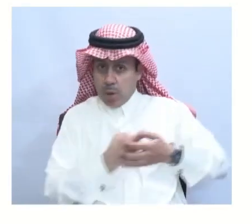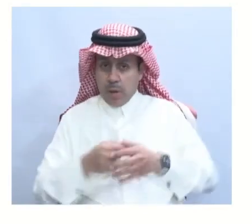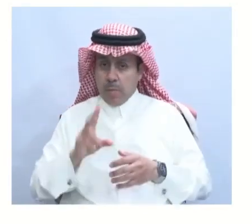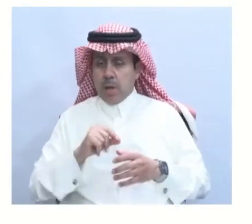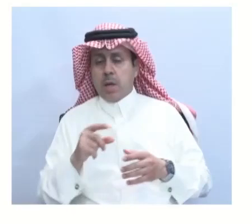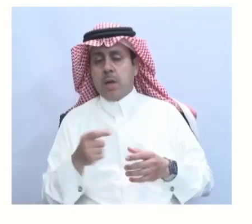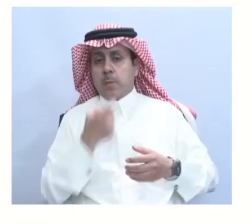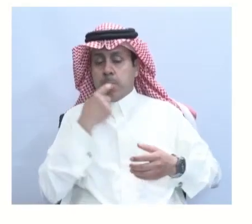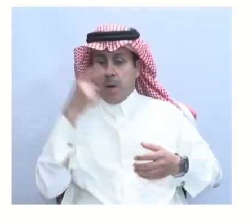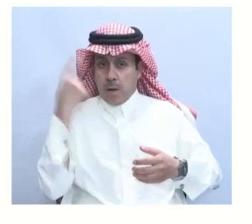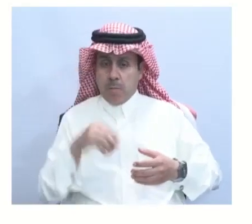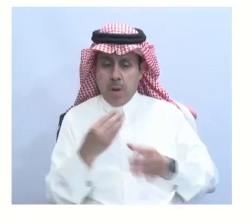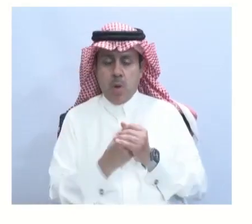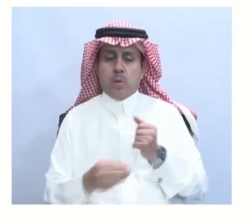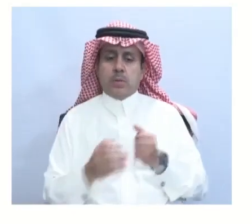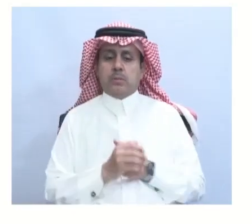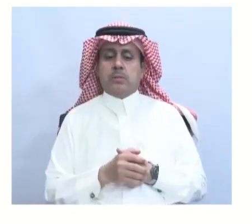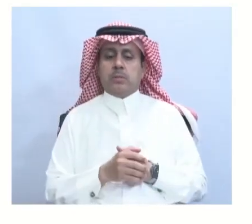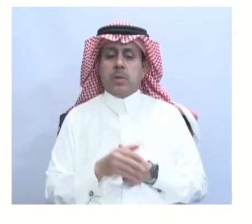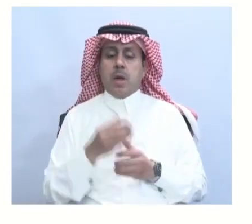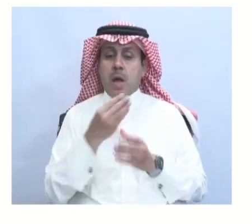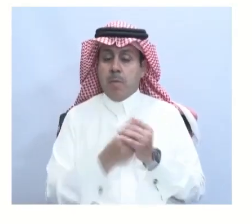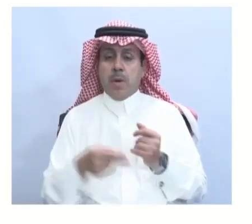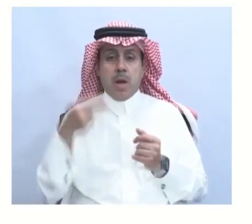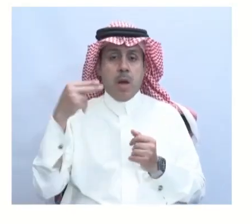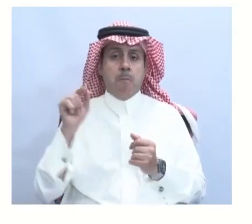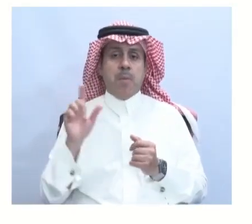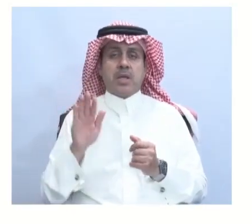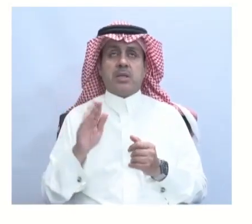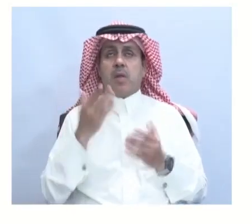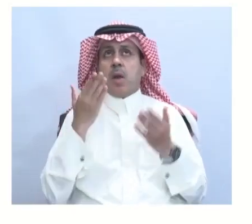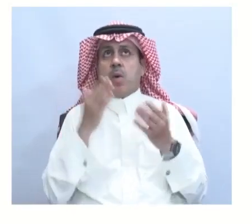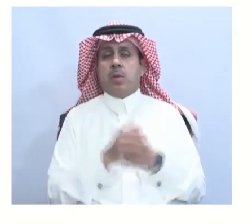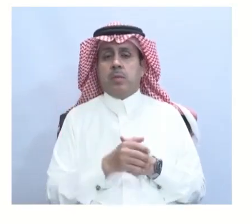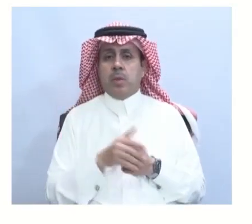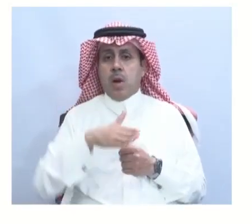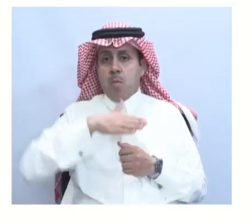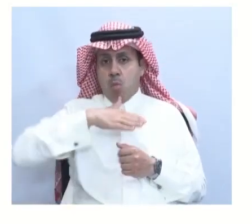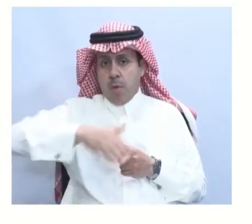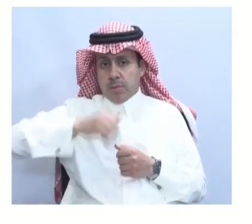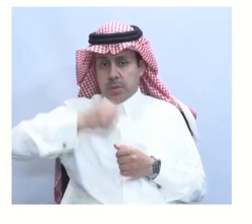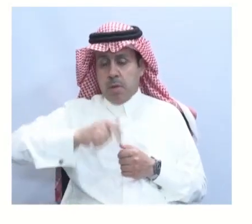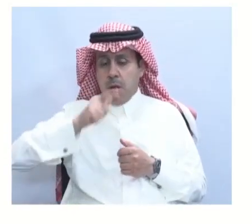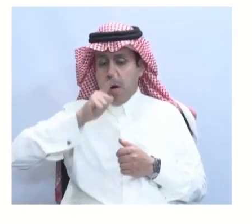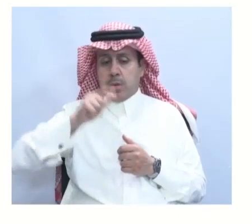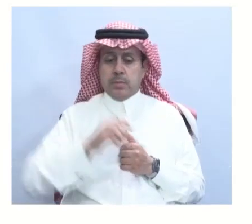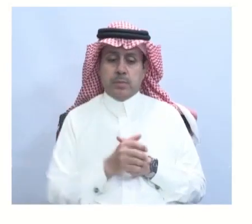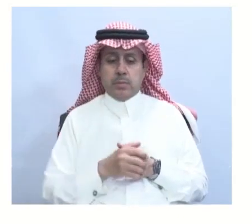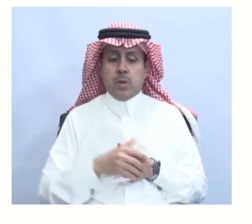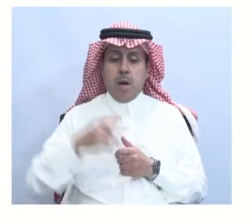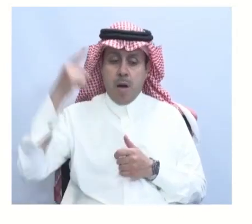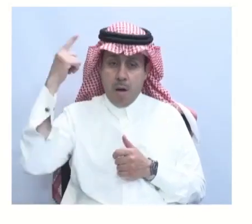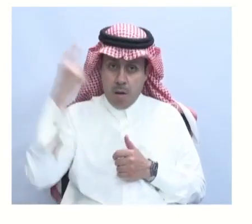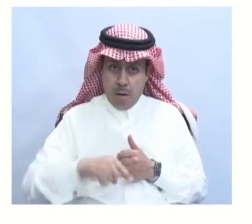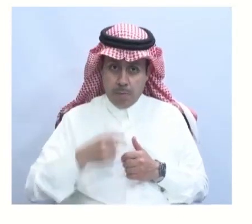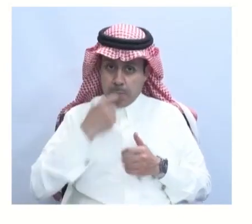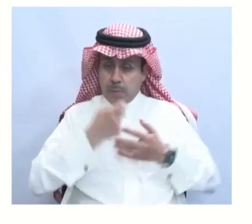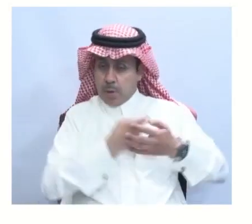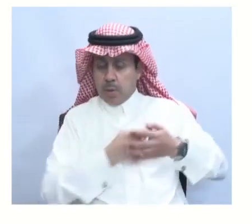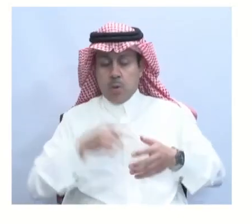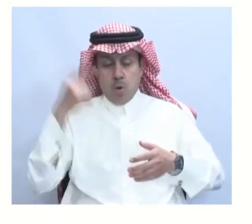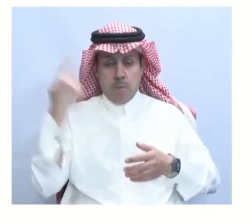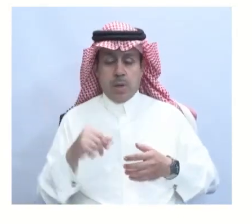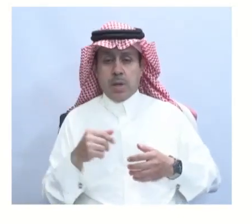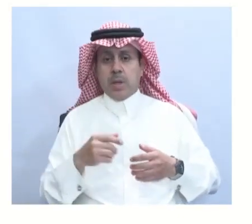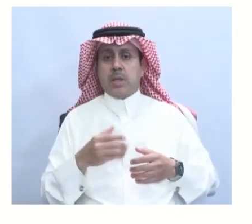الولاده وعن ابن عباس رضي الله عنهما ان النبي صلى الله عليه وسلم قال يحرم من الرضاع ما